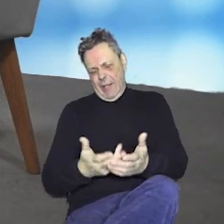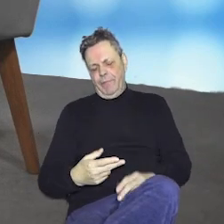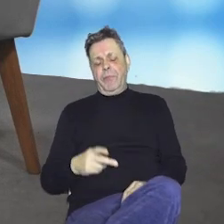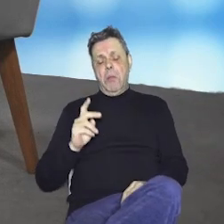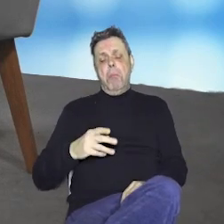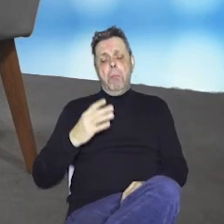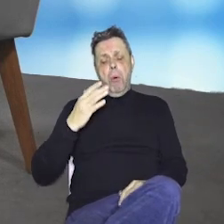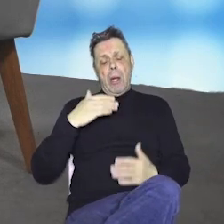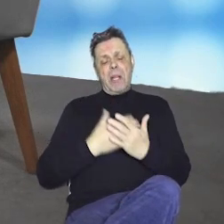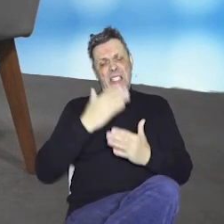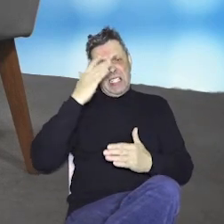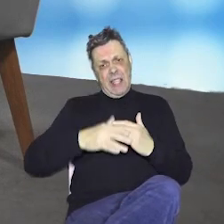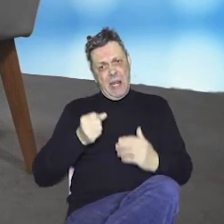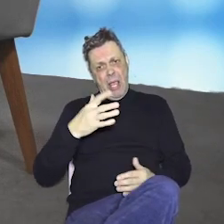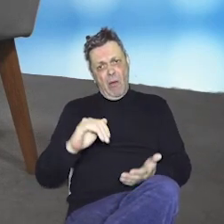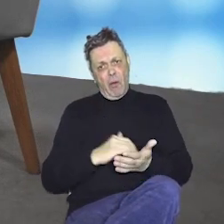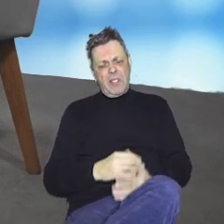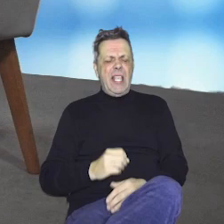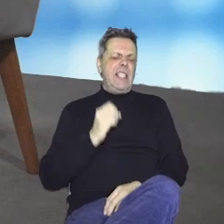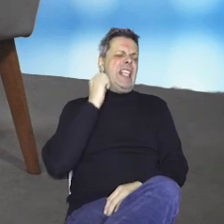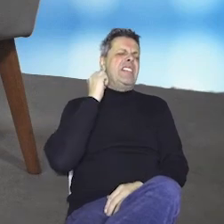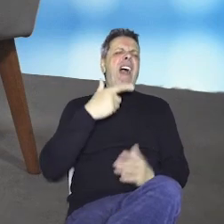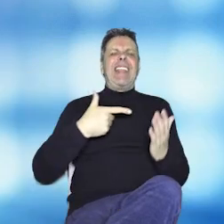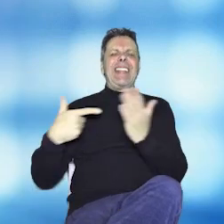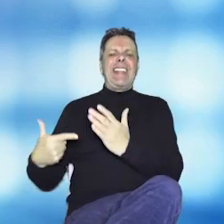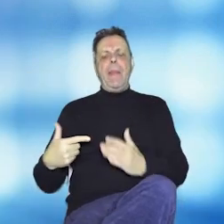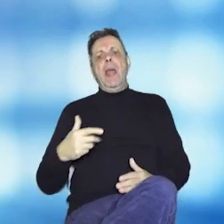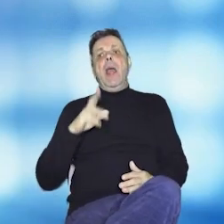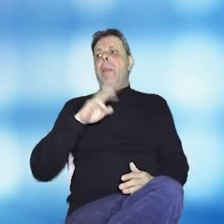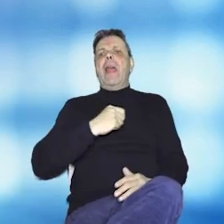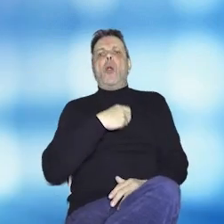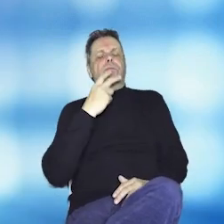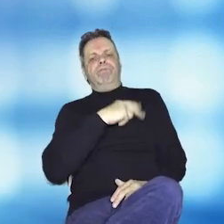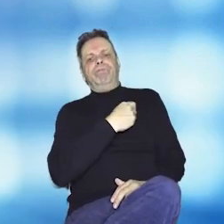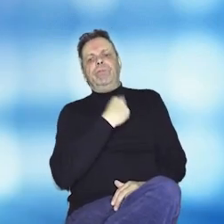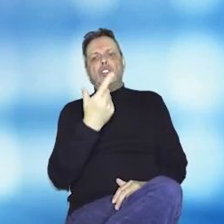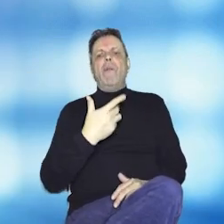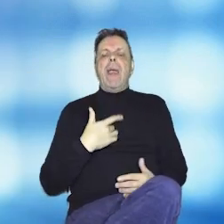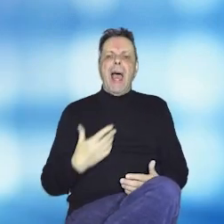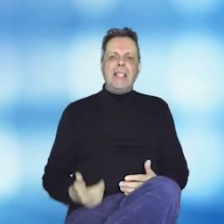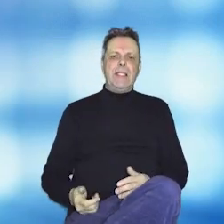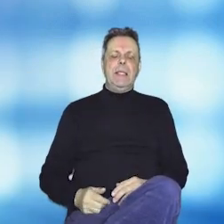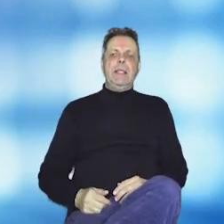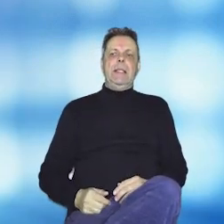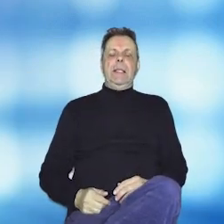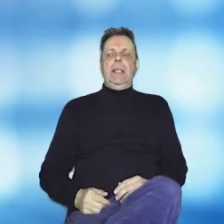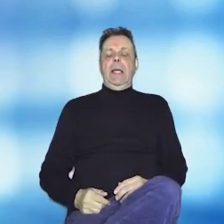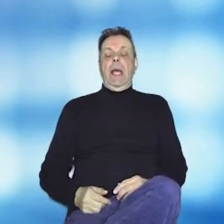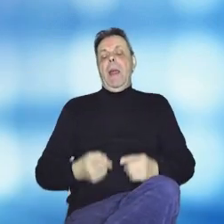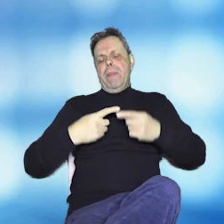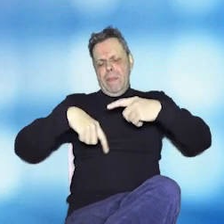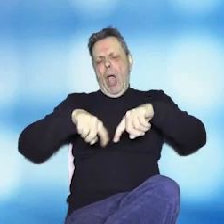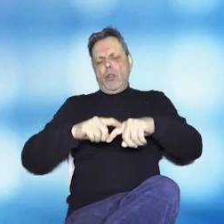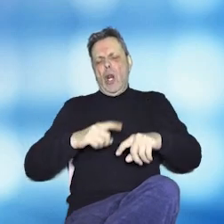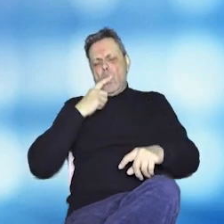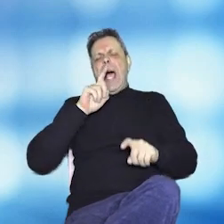moram priznati, zadnjih par mjeseci gotovo svaki tjedan neko zove, dakle, nas na odjelu za parazitologiju